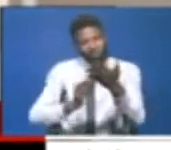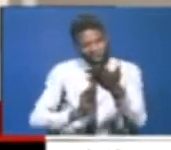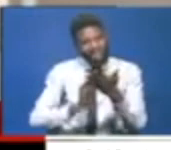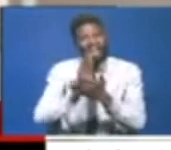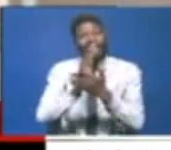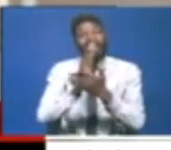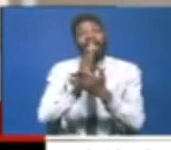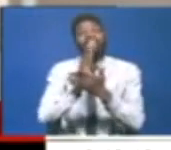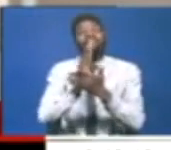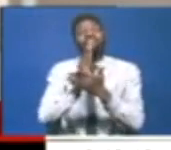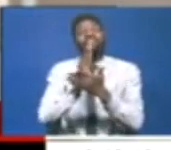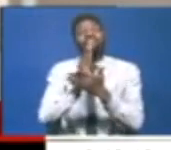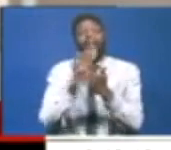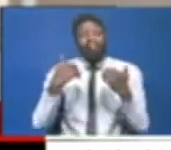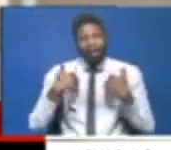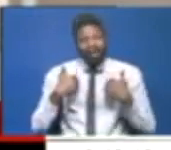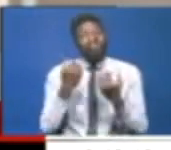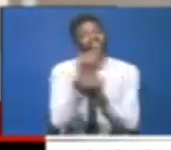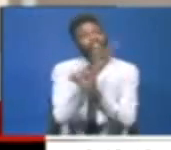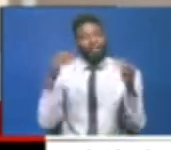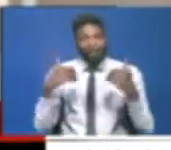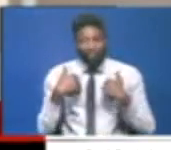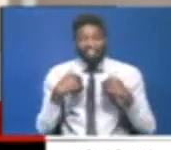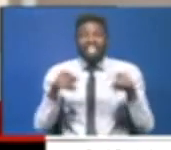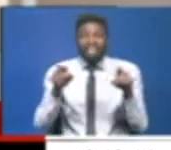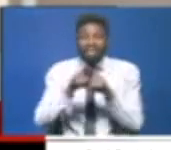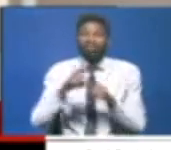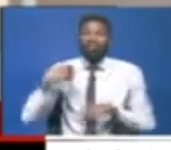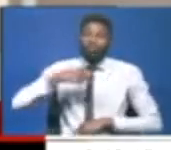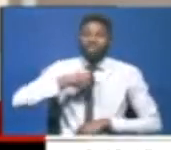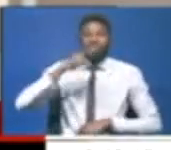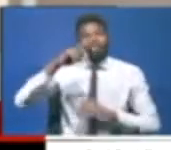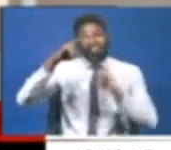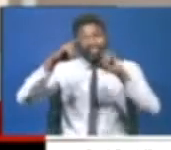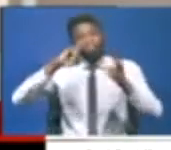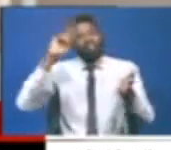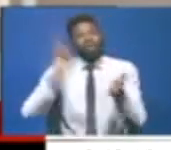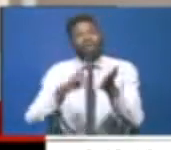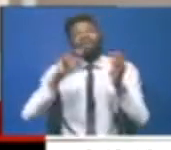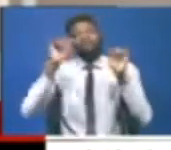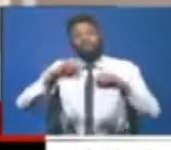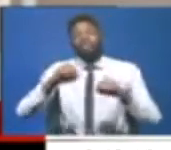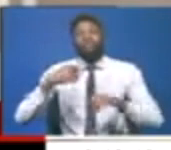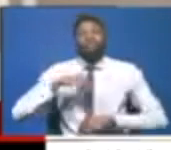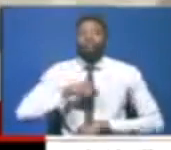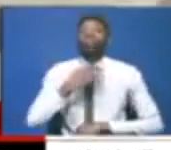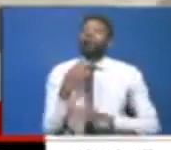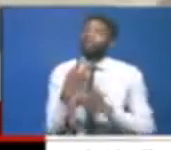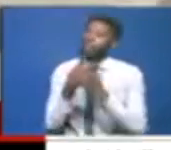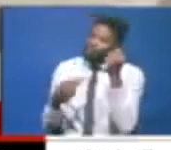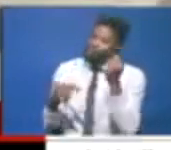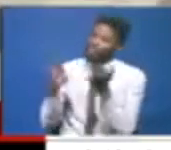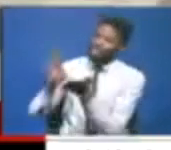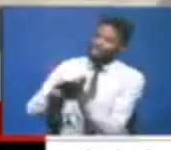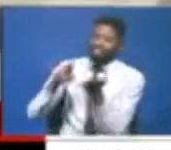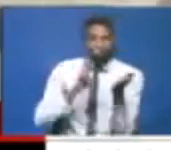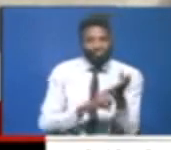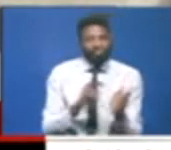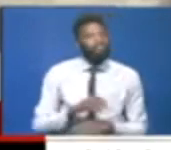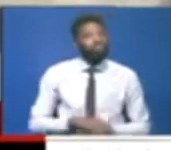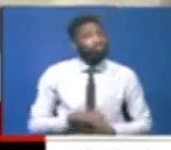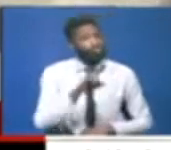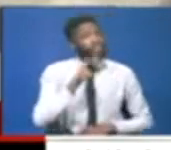verifiable. Na kufanya uchaguzi verifiable tunahitaji register zote ziwe mbili hapo. Wewe una imani kwamba vile vile mmezungumzia kuhusiana na